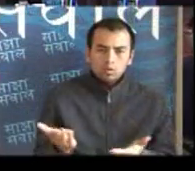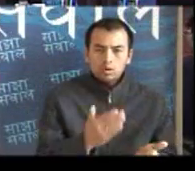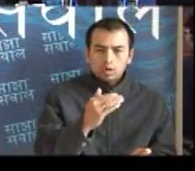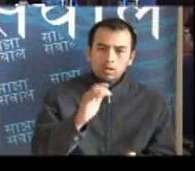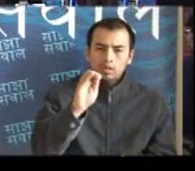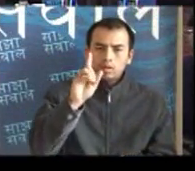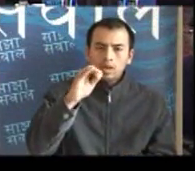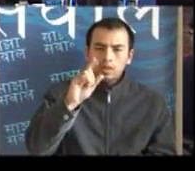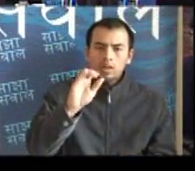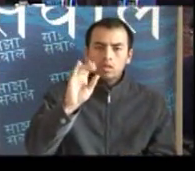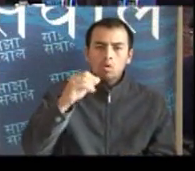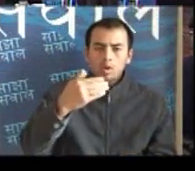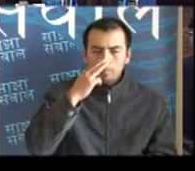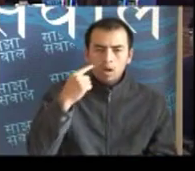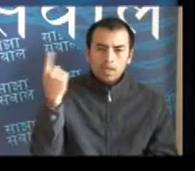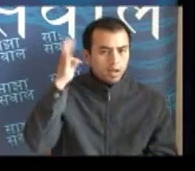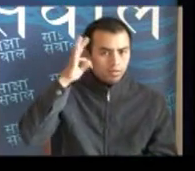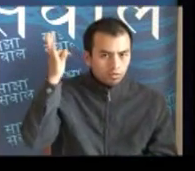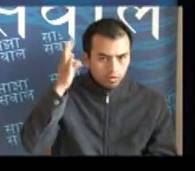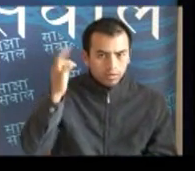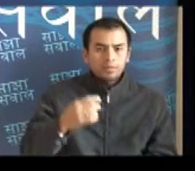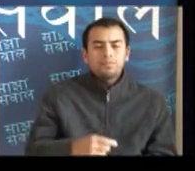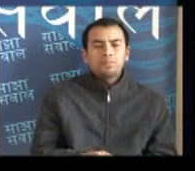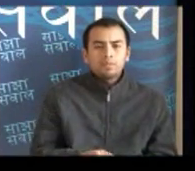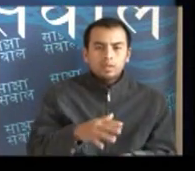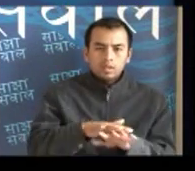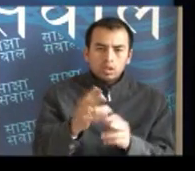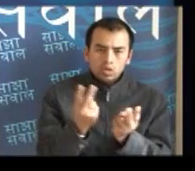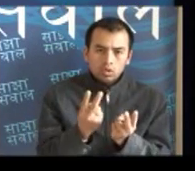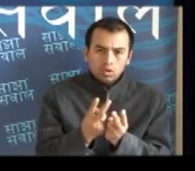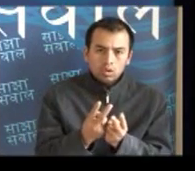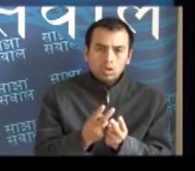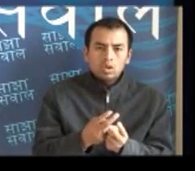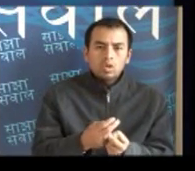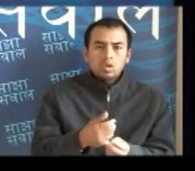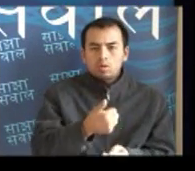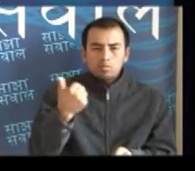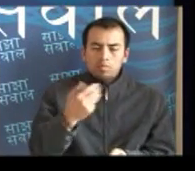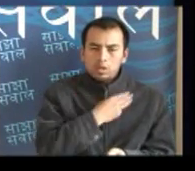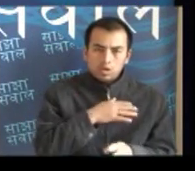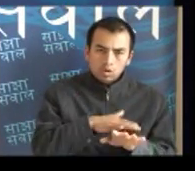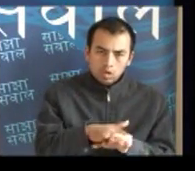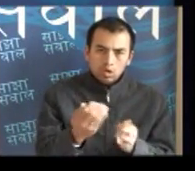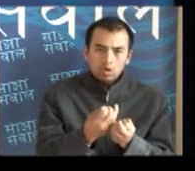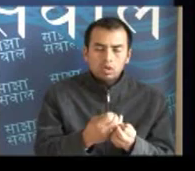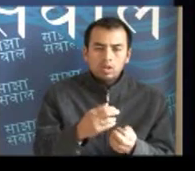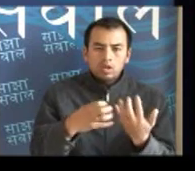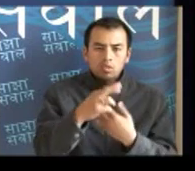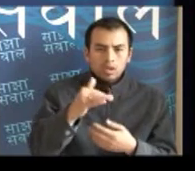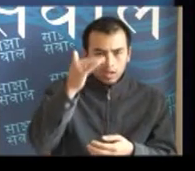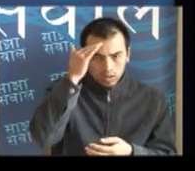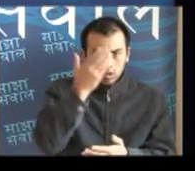स्वागत छ साझा सवालमा, म नारायण श्रेष्ठ। धेरैजसो साङ्गहरूले गरेको देशको राजनीति